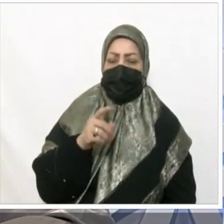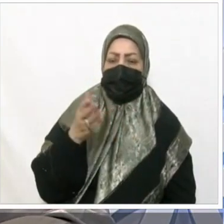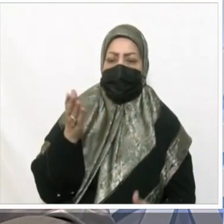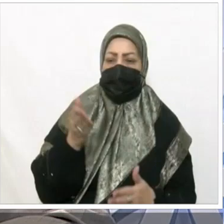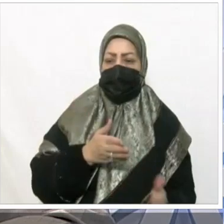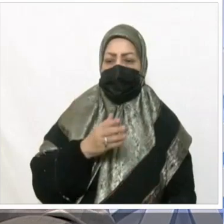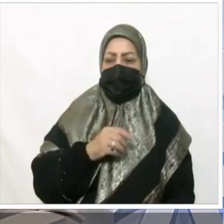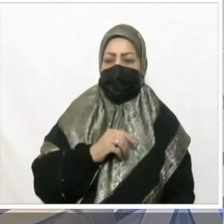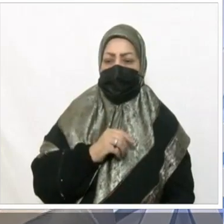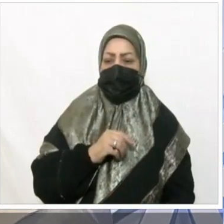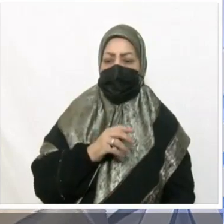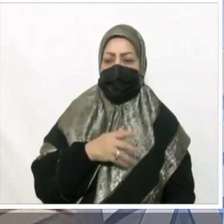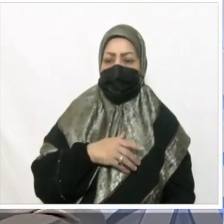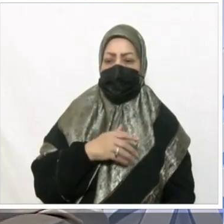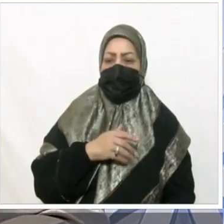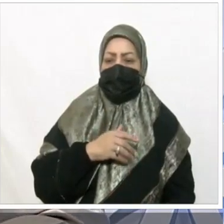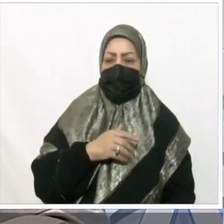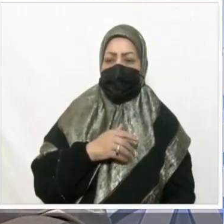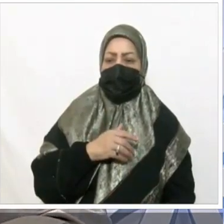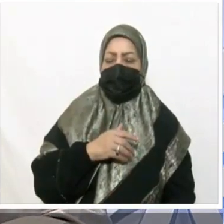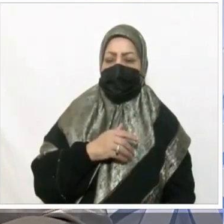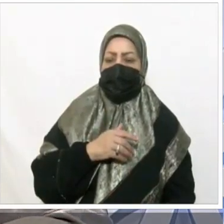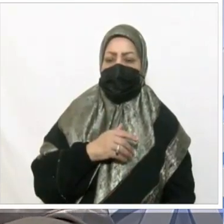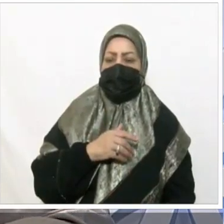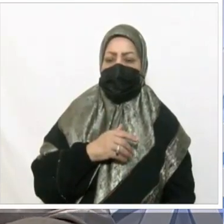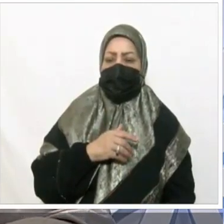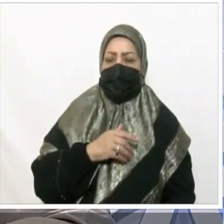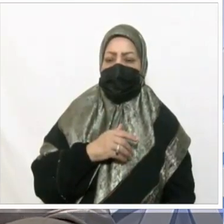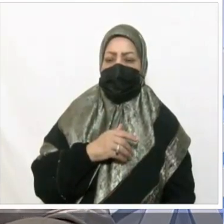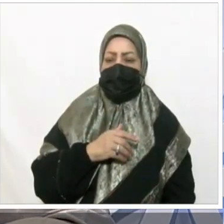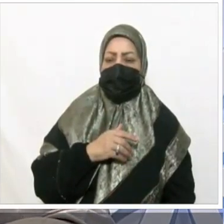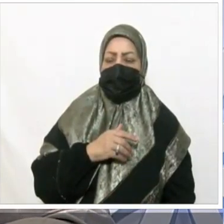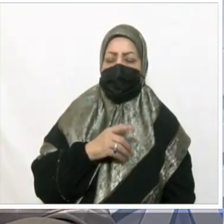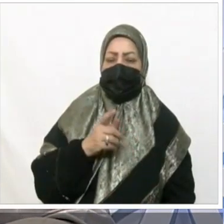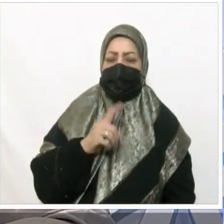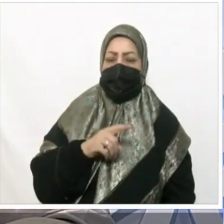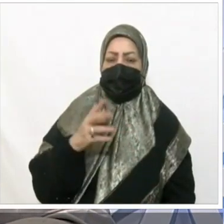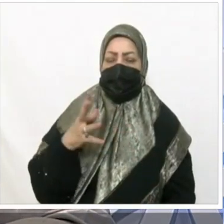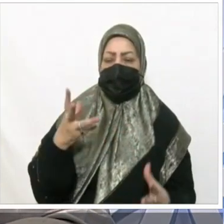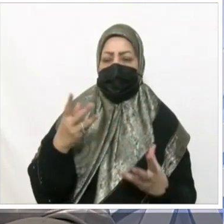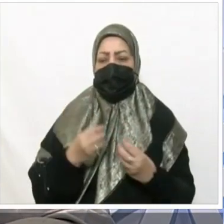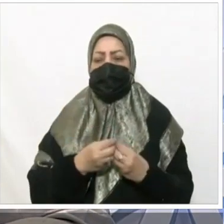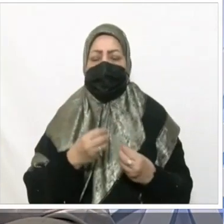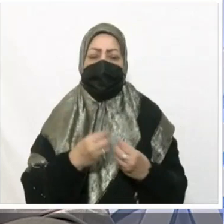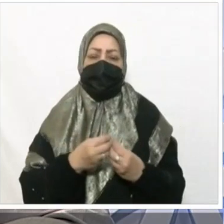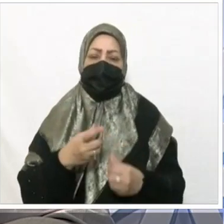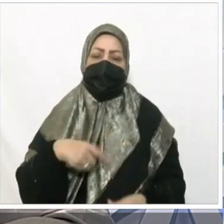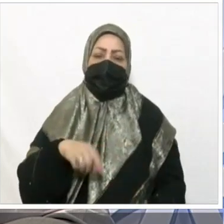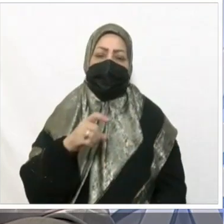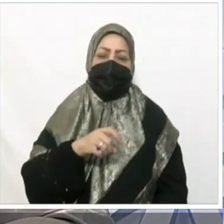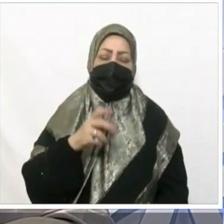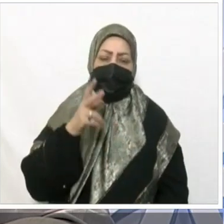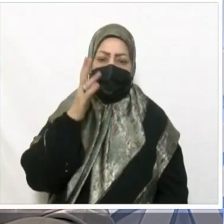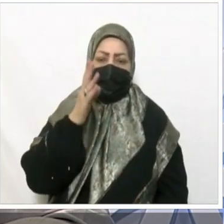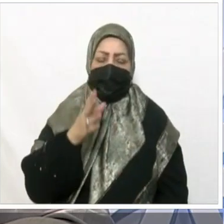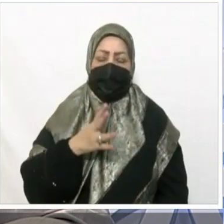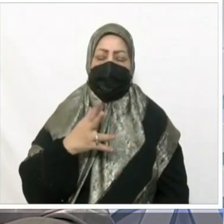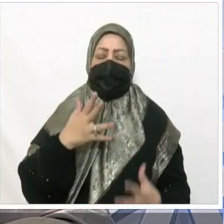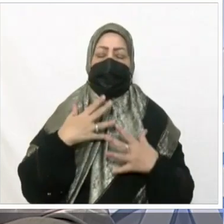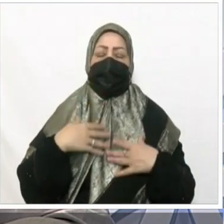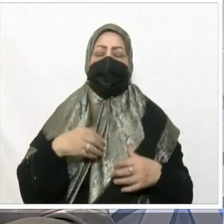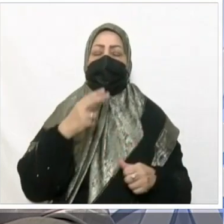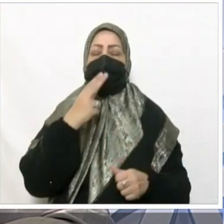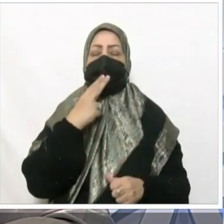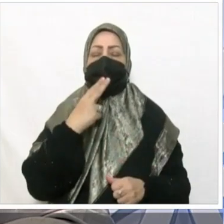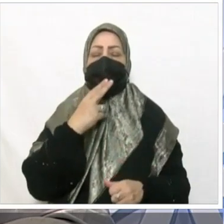الأزمات وغيرها، ويعني خدمة كبيرة تفريغ المسجد من محتواه وتعلم منه، وهذا ثاني منهج سعودي لا يحث على